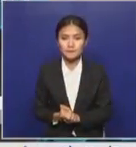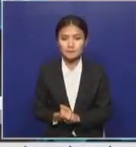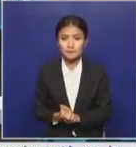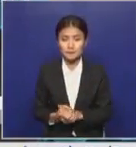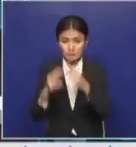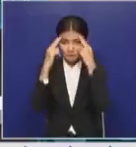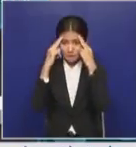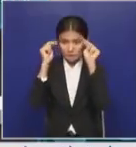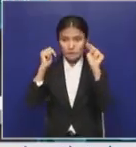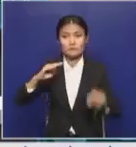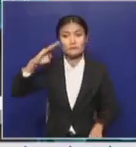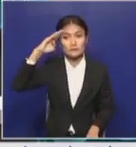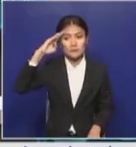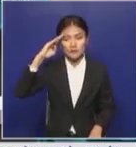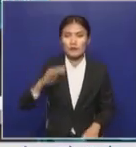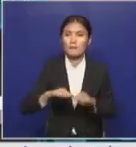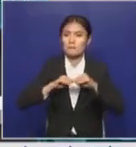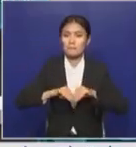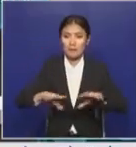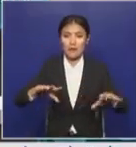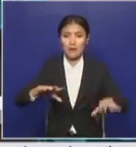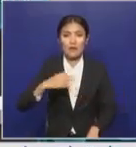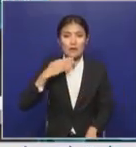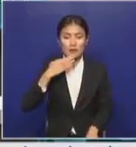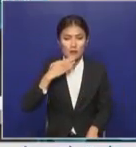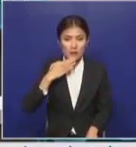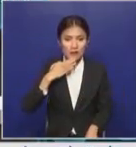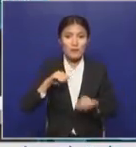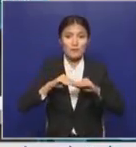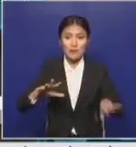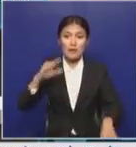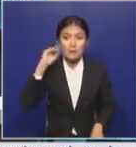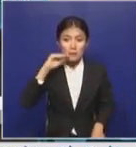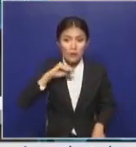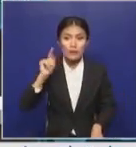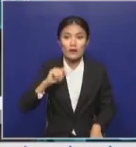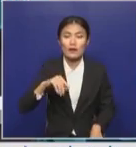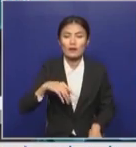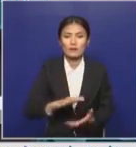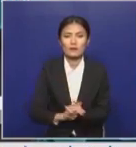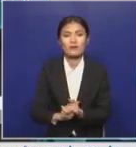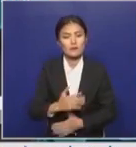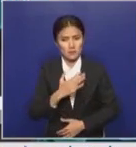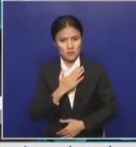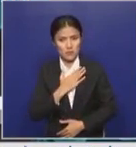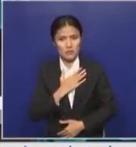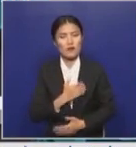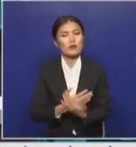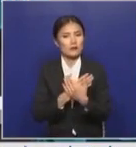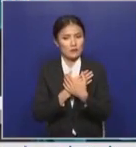ประกาศไว้อยู่ตลอดว่าท่านจะจะอยู่อย่างจงรัตน์โอ๊ยตายอย่าง